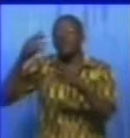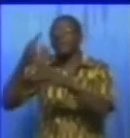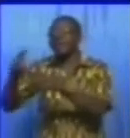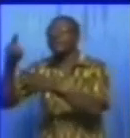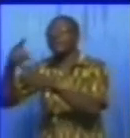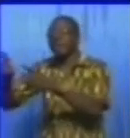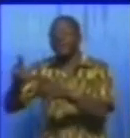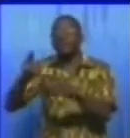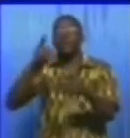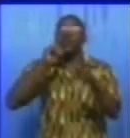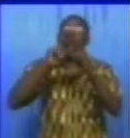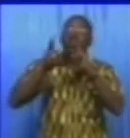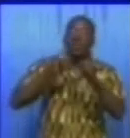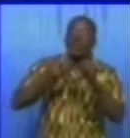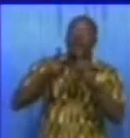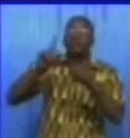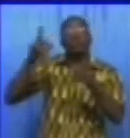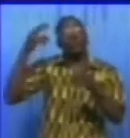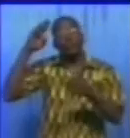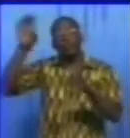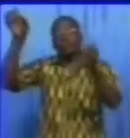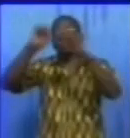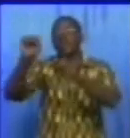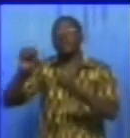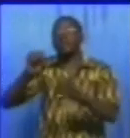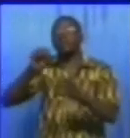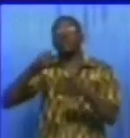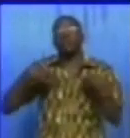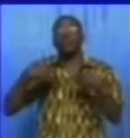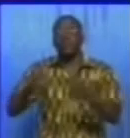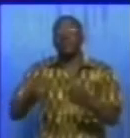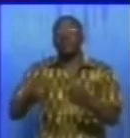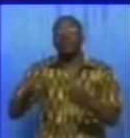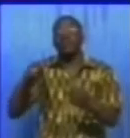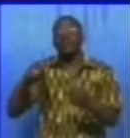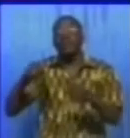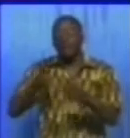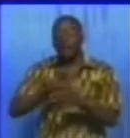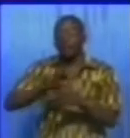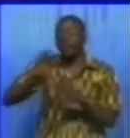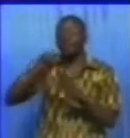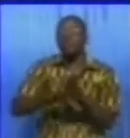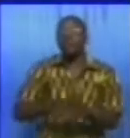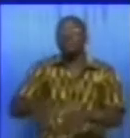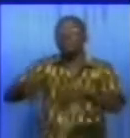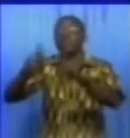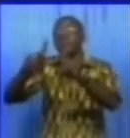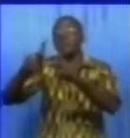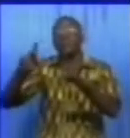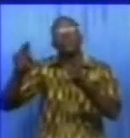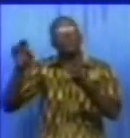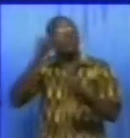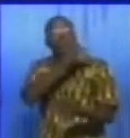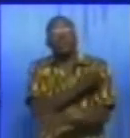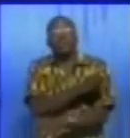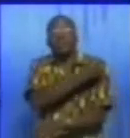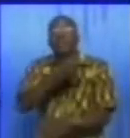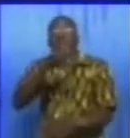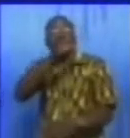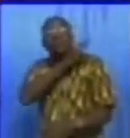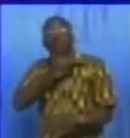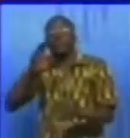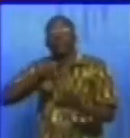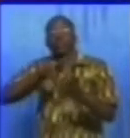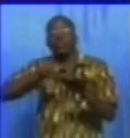je parle, et les systèmes de santé. Cette session de formation continue devrait permettre aux infirmiers chefs de poste à